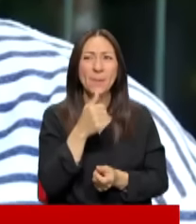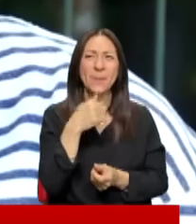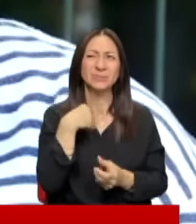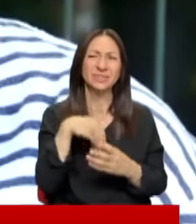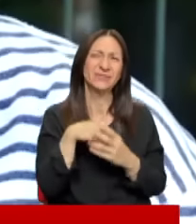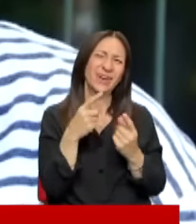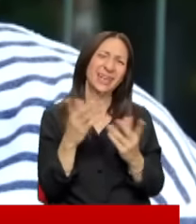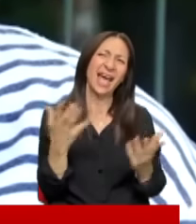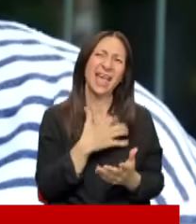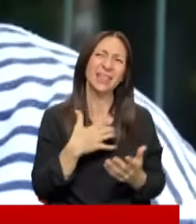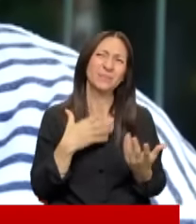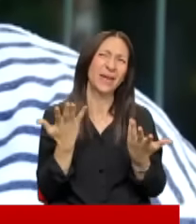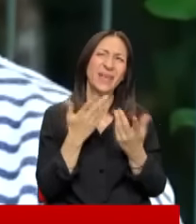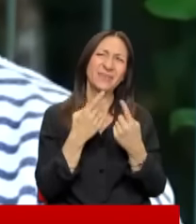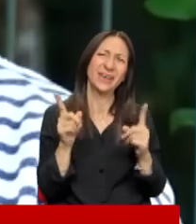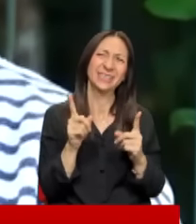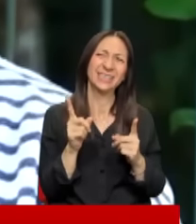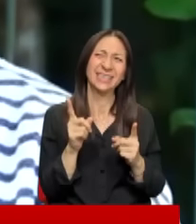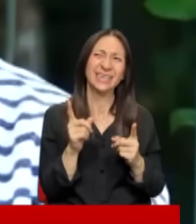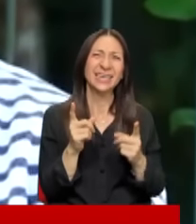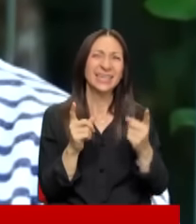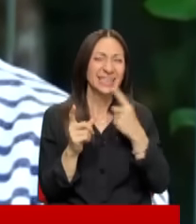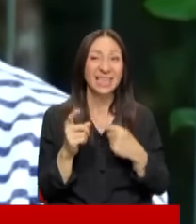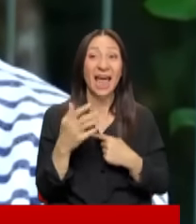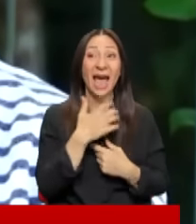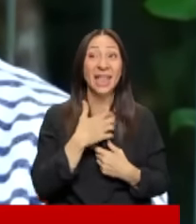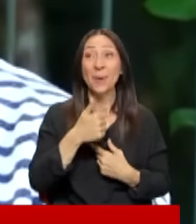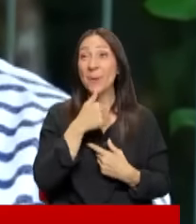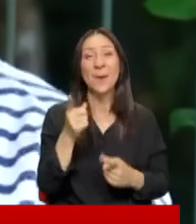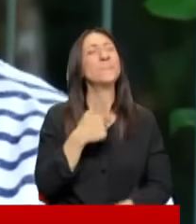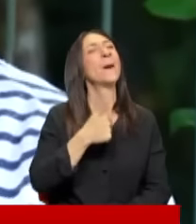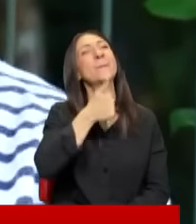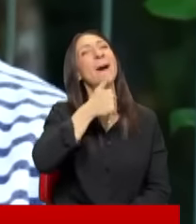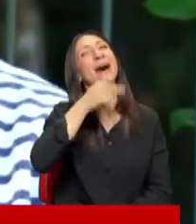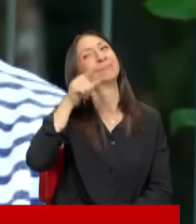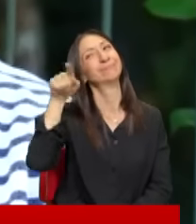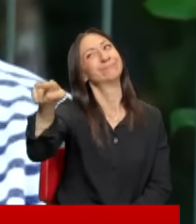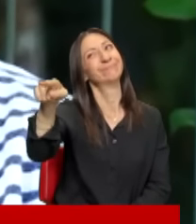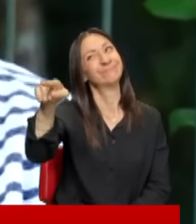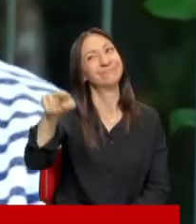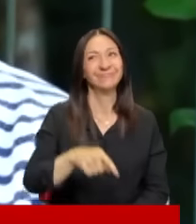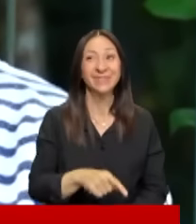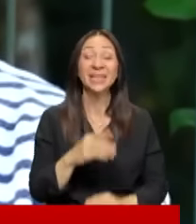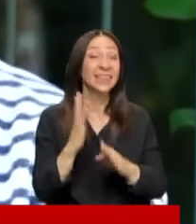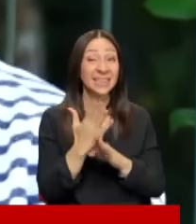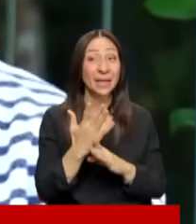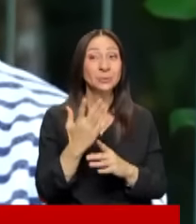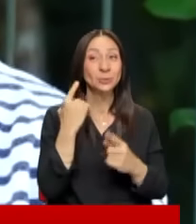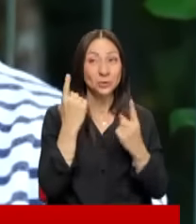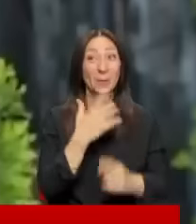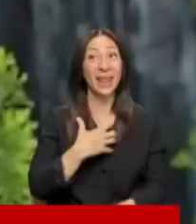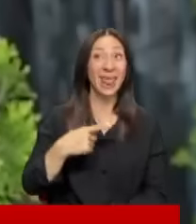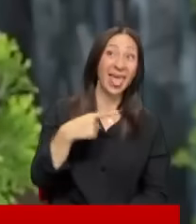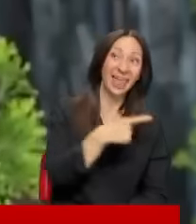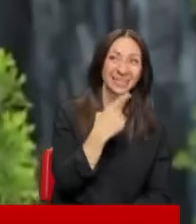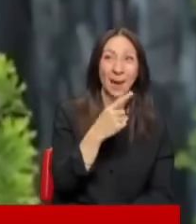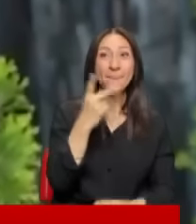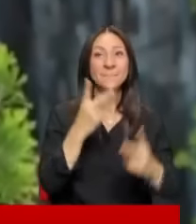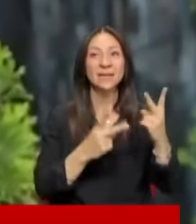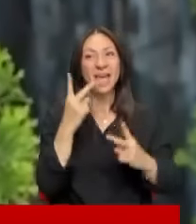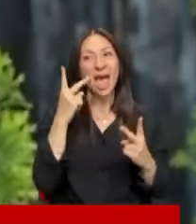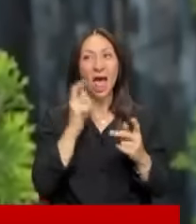için farklı ya. Annemden de farklı babam. Desinler yani annem babam mı diye. Direkt ben hiç düşünmeden baba derim. Çünkü düşünürsem anne diyeceğim. Arada